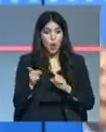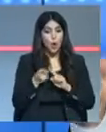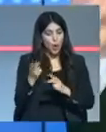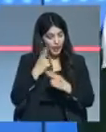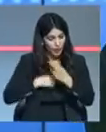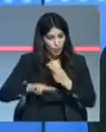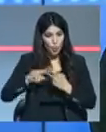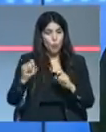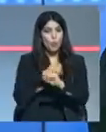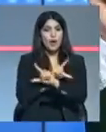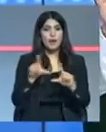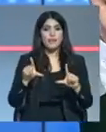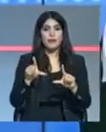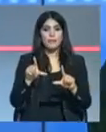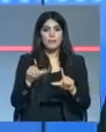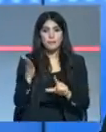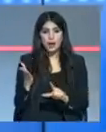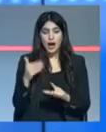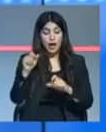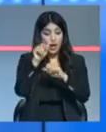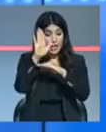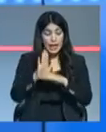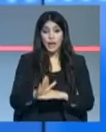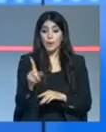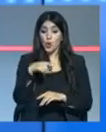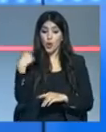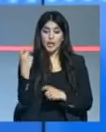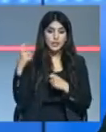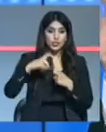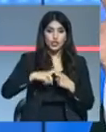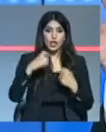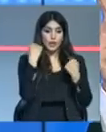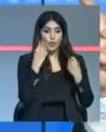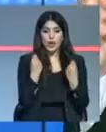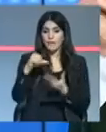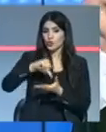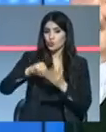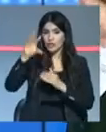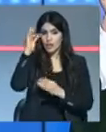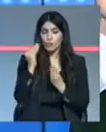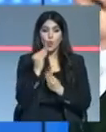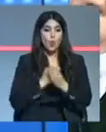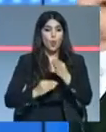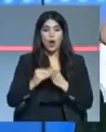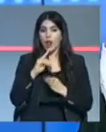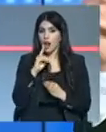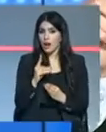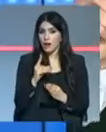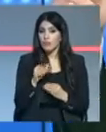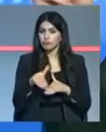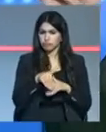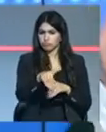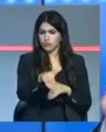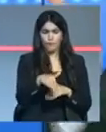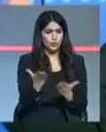بانه ضمن ليكونوا من كان متواجد في ذلك المكان في شارع الحبيب بورقيبه وان يقوم بما هو بما يريده